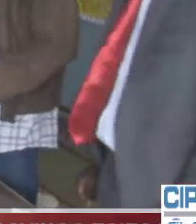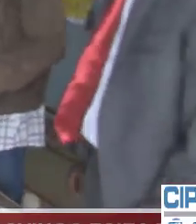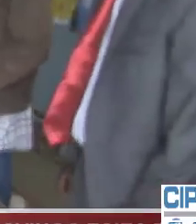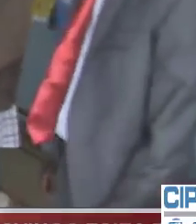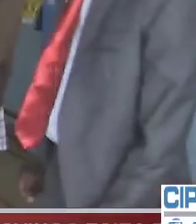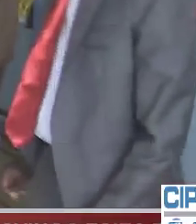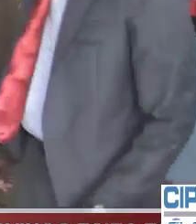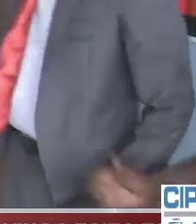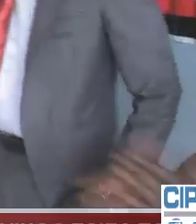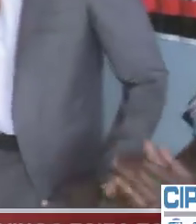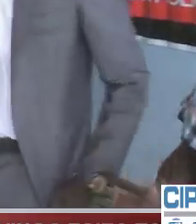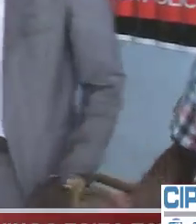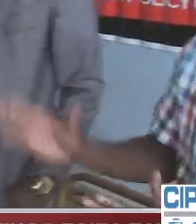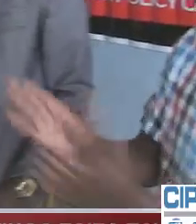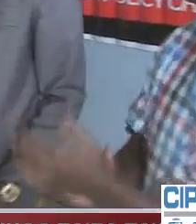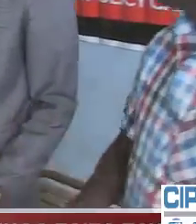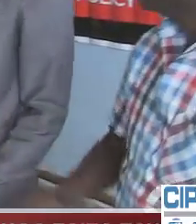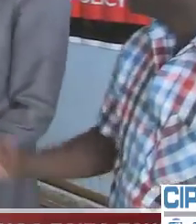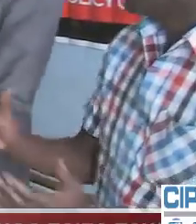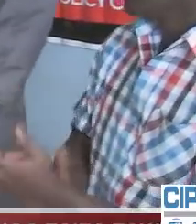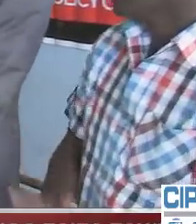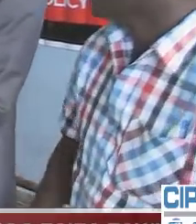Iva sekamba